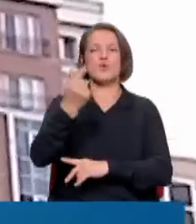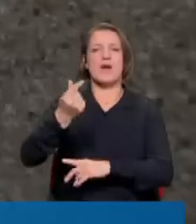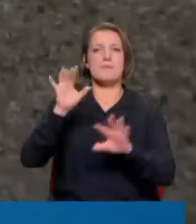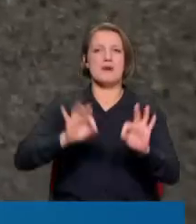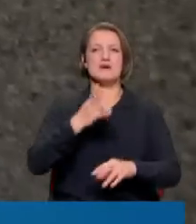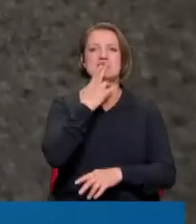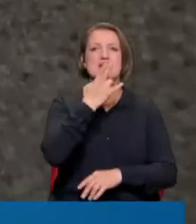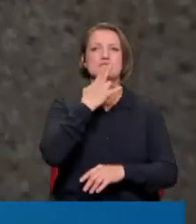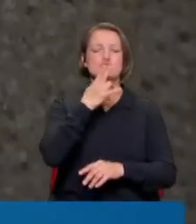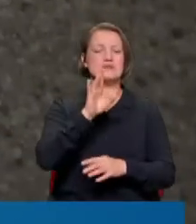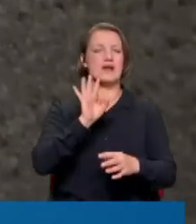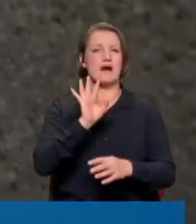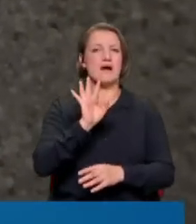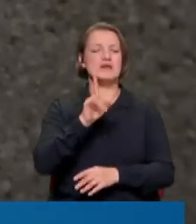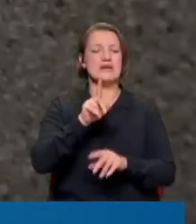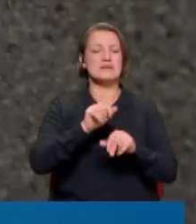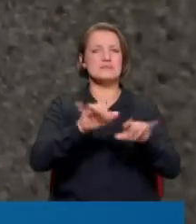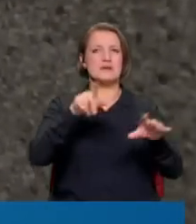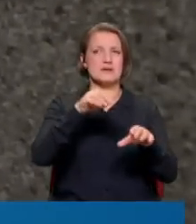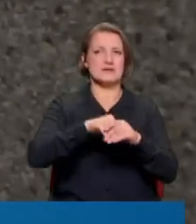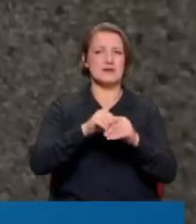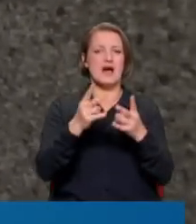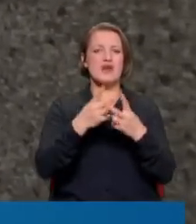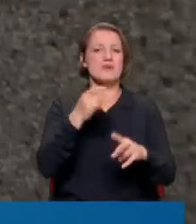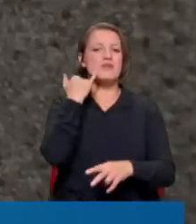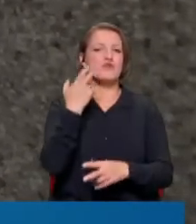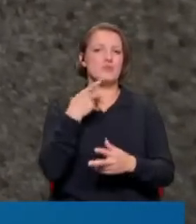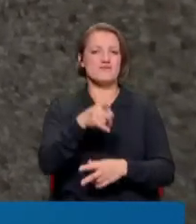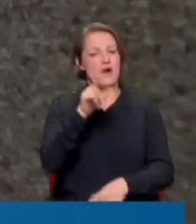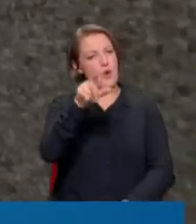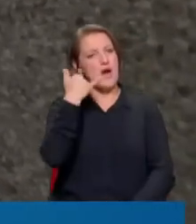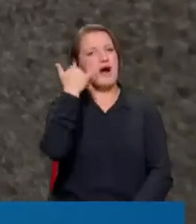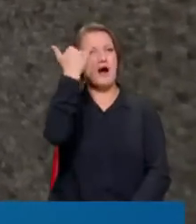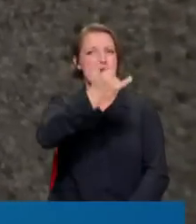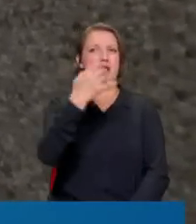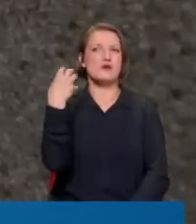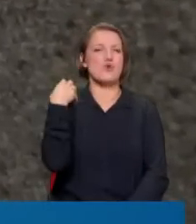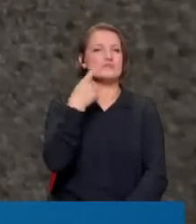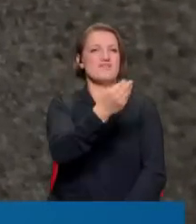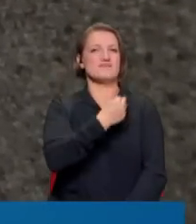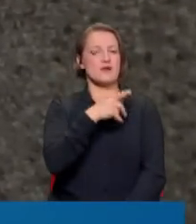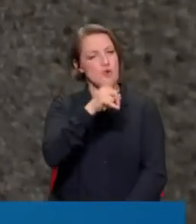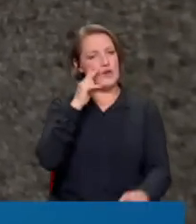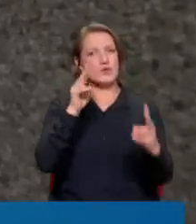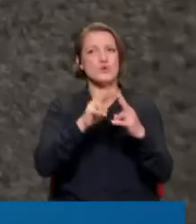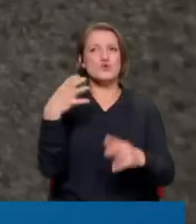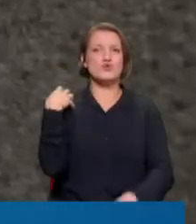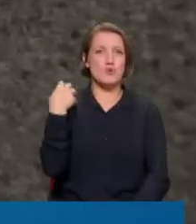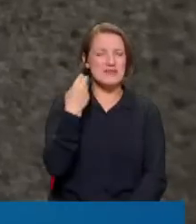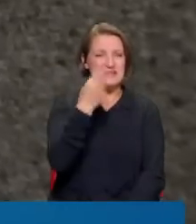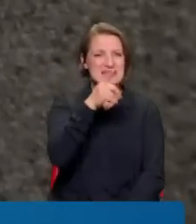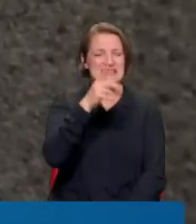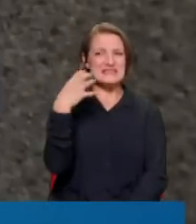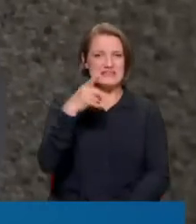Samsun'daki ilan için aramıştım Ben sizi abi açıklamada telefon numarası var Orayı ara komutan verdi numarayı da oradan görür komutan verdi